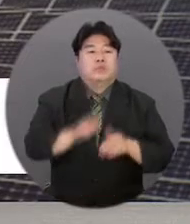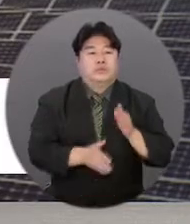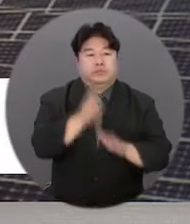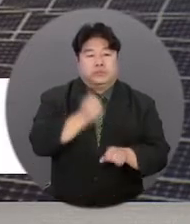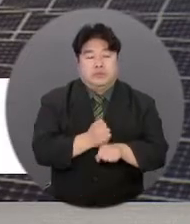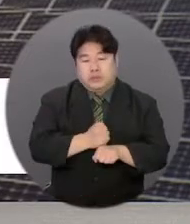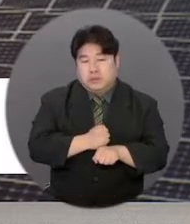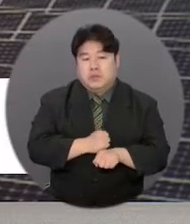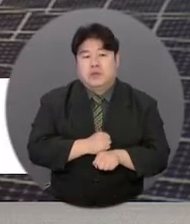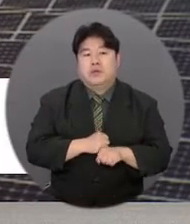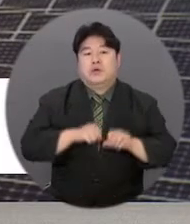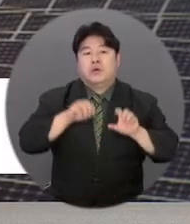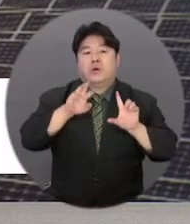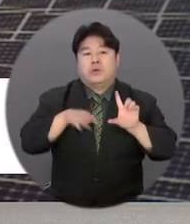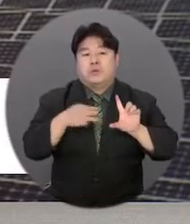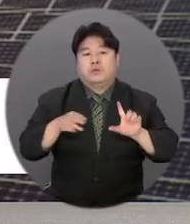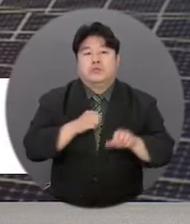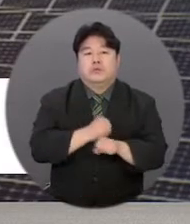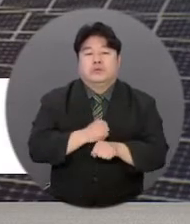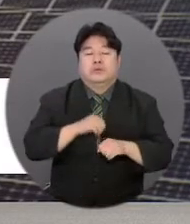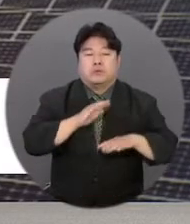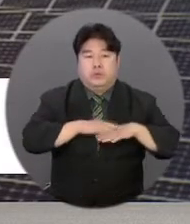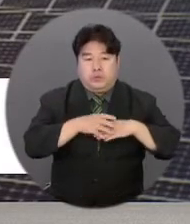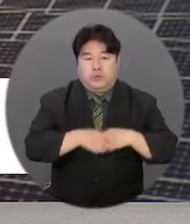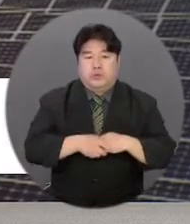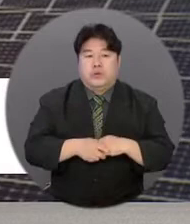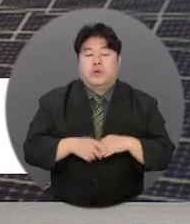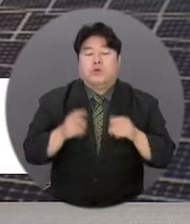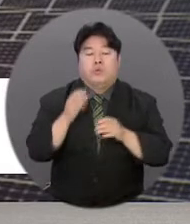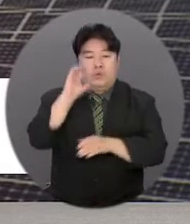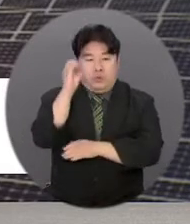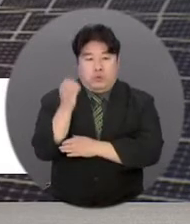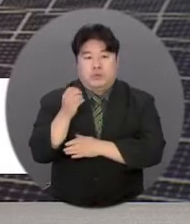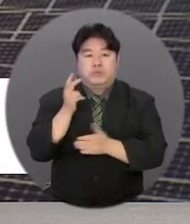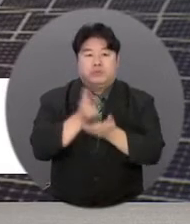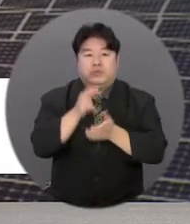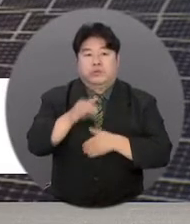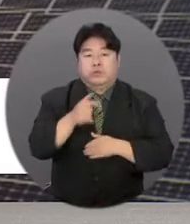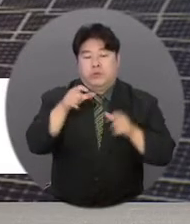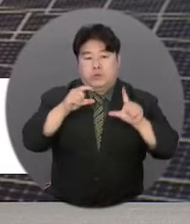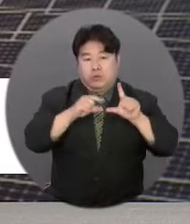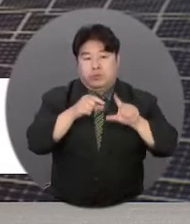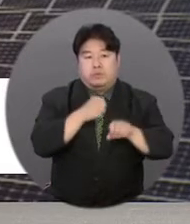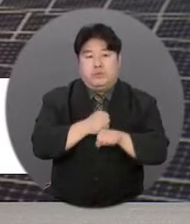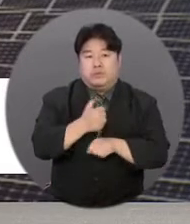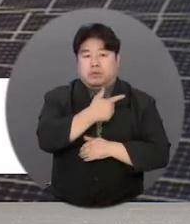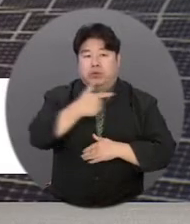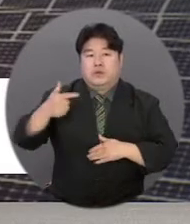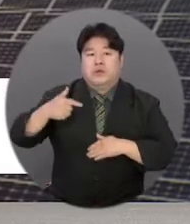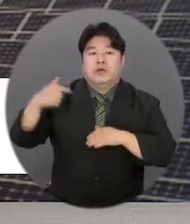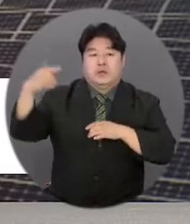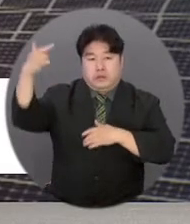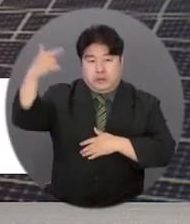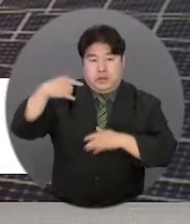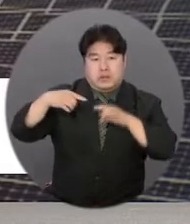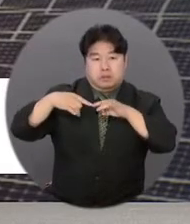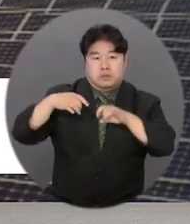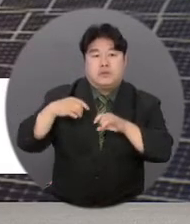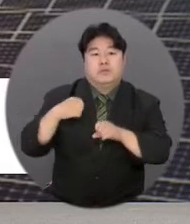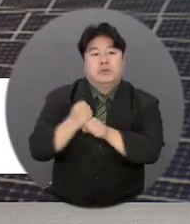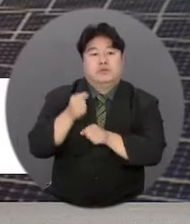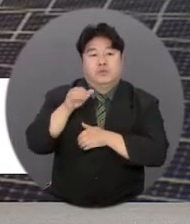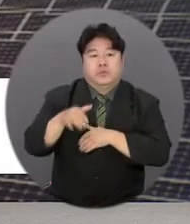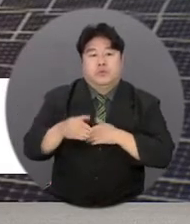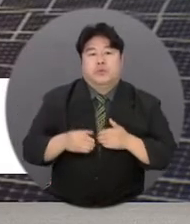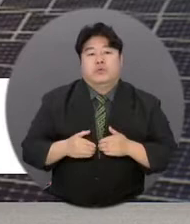광주시가 롯데마트와 손잡고 월드컵 경기장 주차장 일부 부지에 대규모 태양광 발전소 건립을 추진합니다.